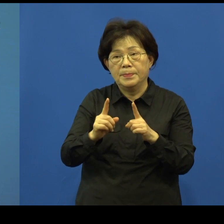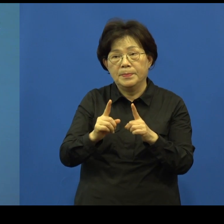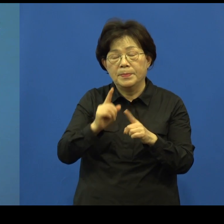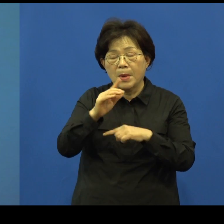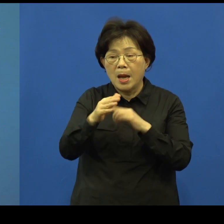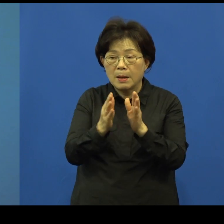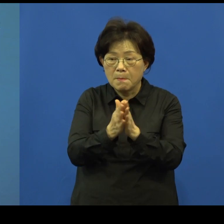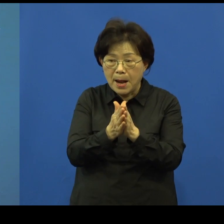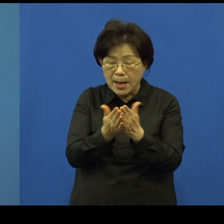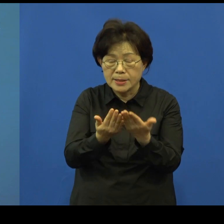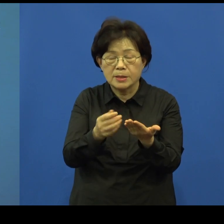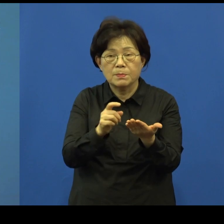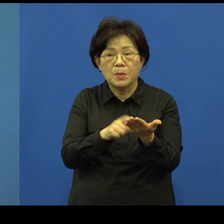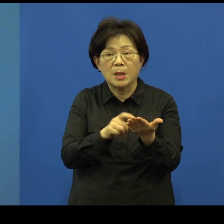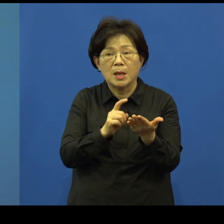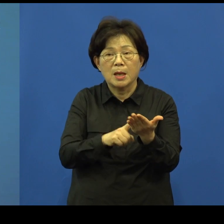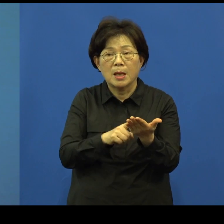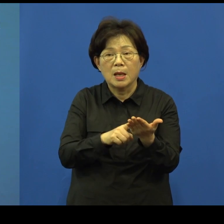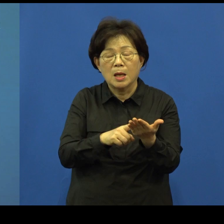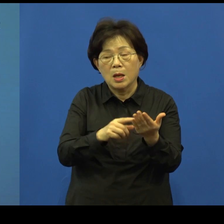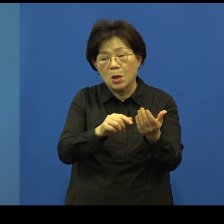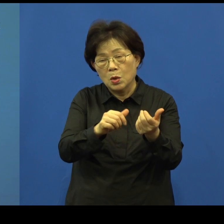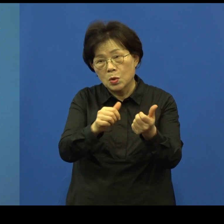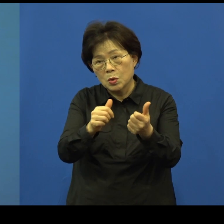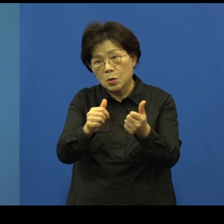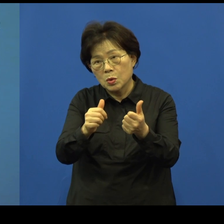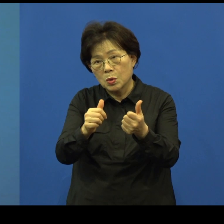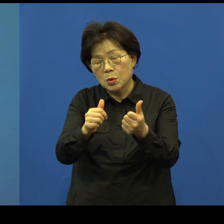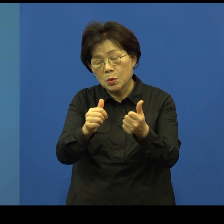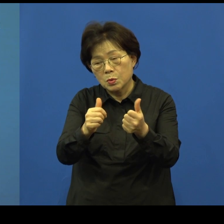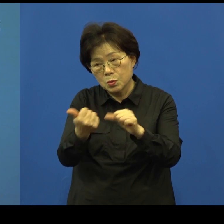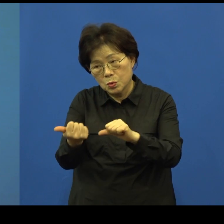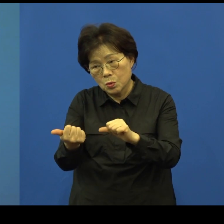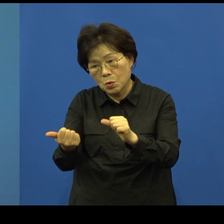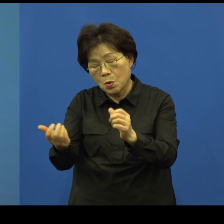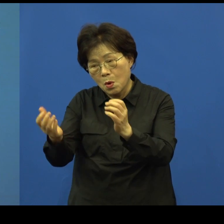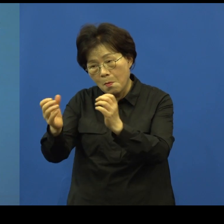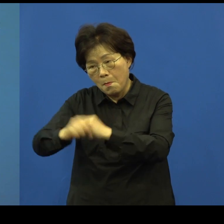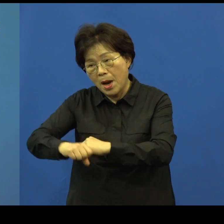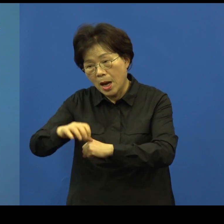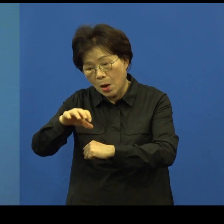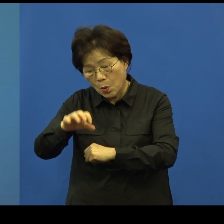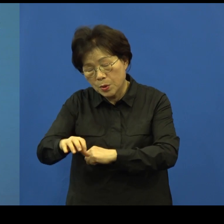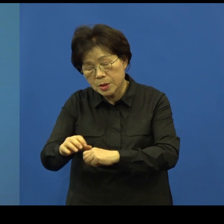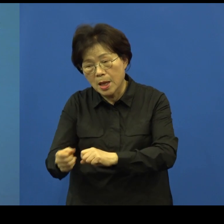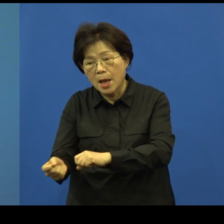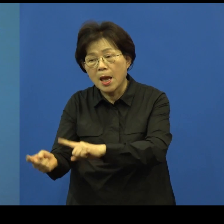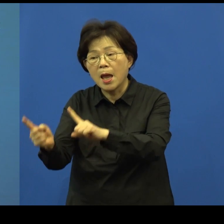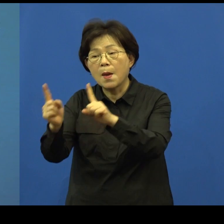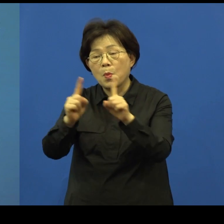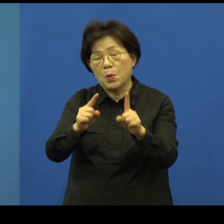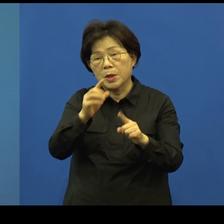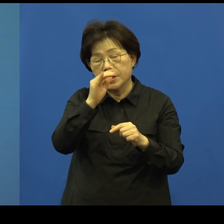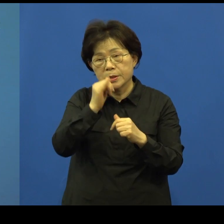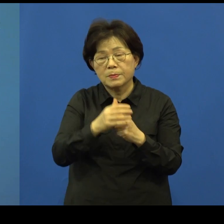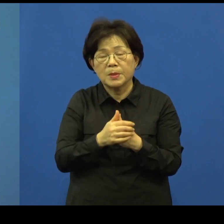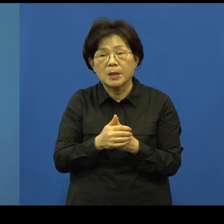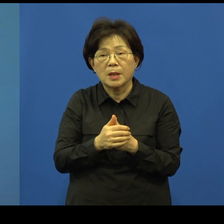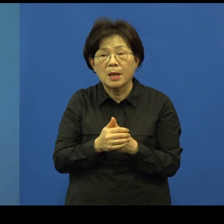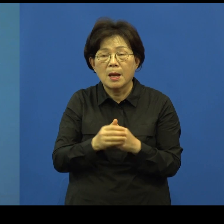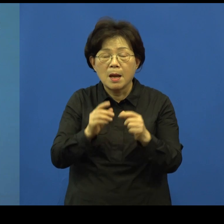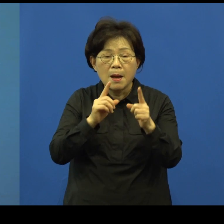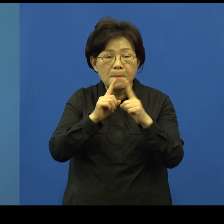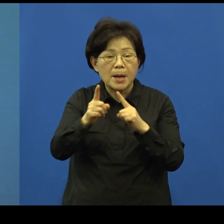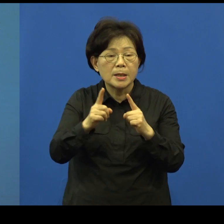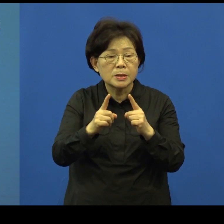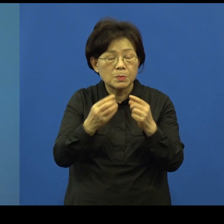이 말씀이 죽은 곳에 또 망가지고 깨어진 곳에 회복의 역사를 일으키는 것입니다. 그래서